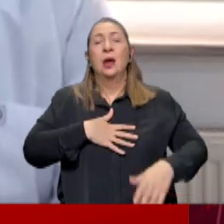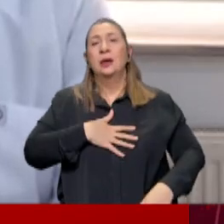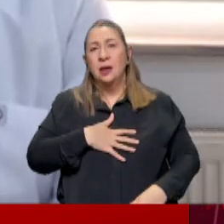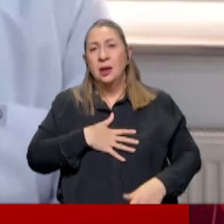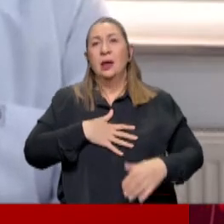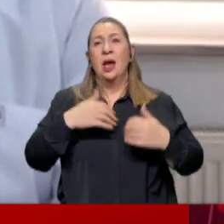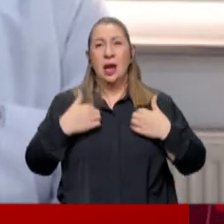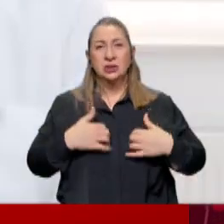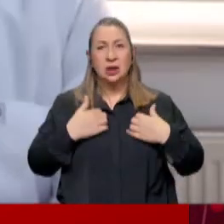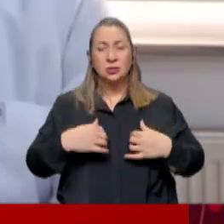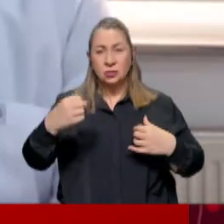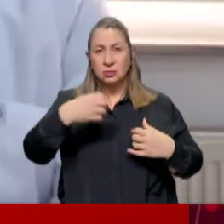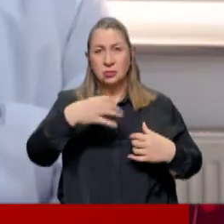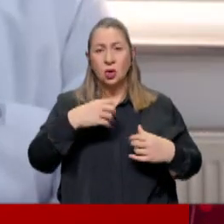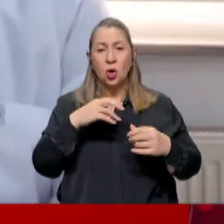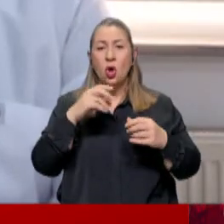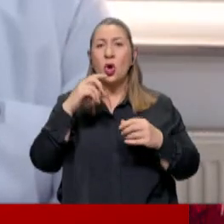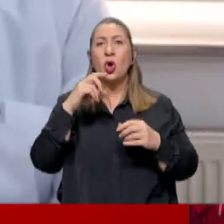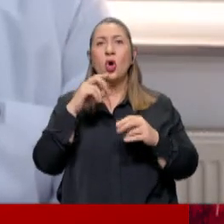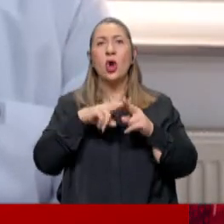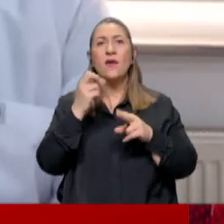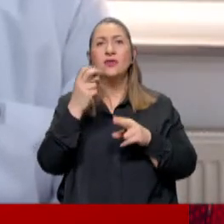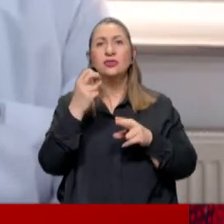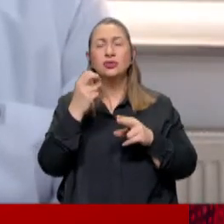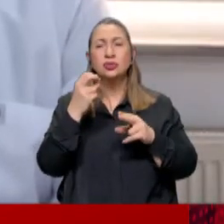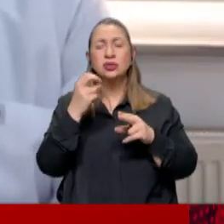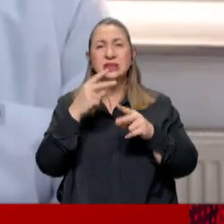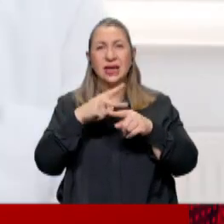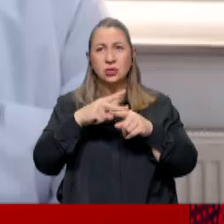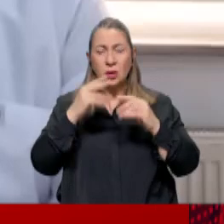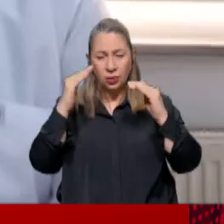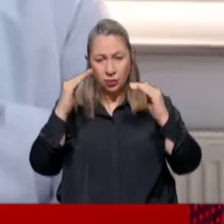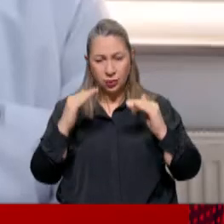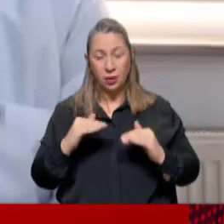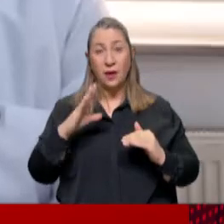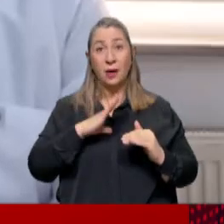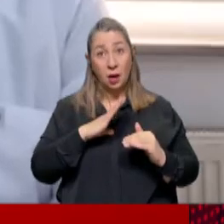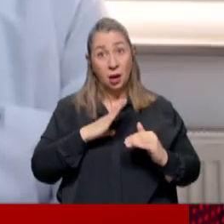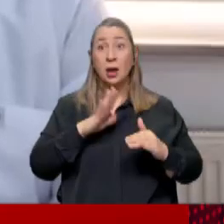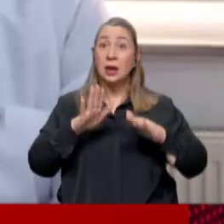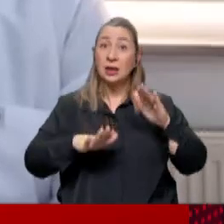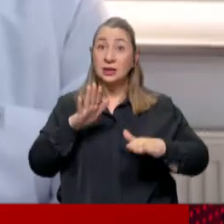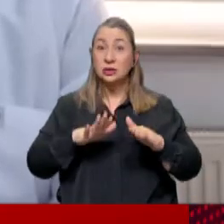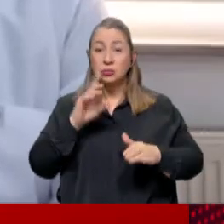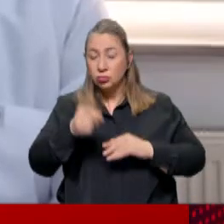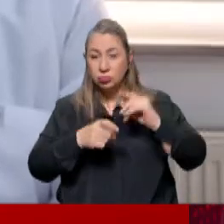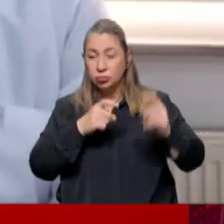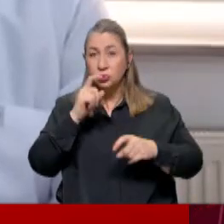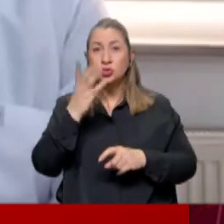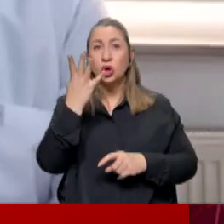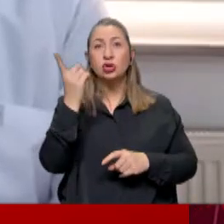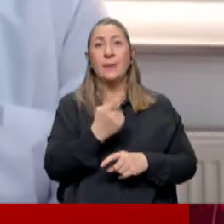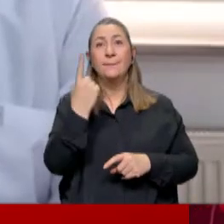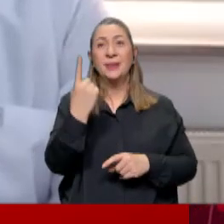çekilmiş akciğer tomografilerinde COVID zatüresinde oldukça azalma saptadı. Yani yaklaşık daha önce sapladığımızın